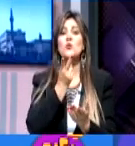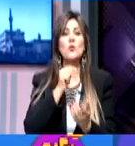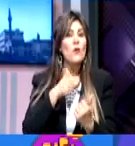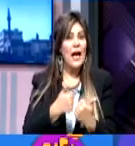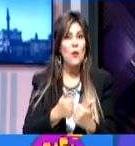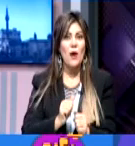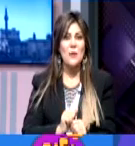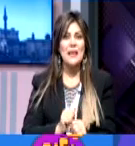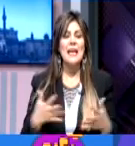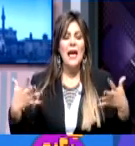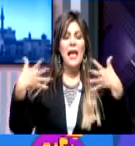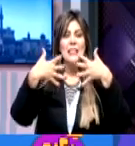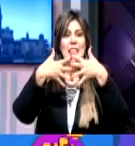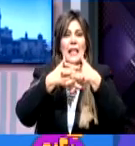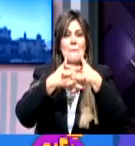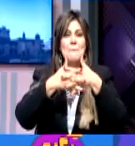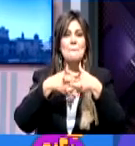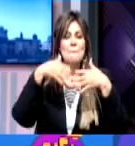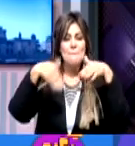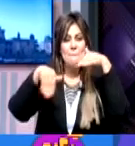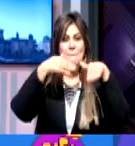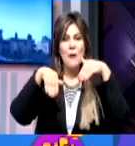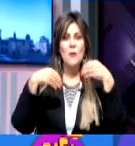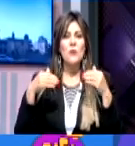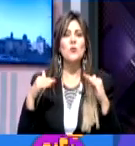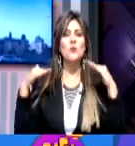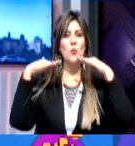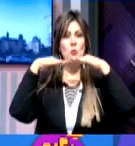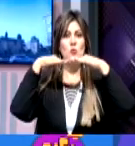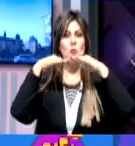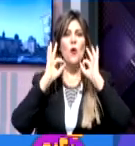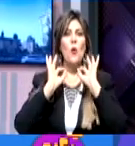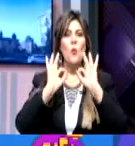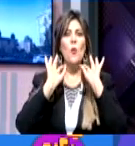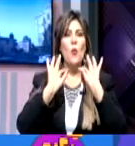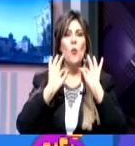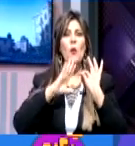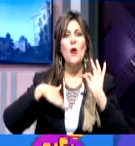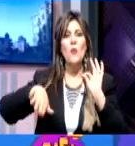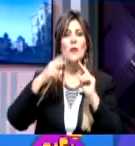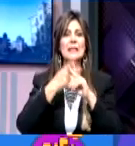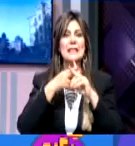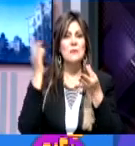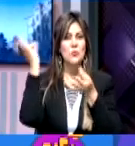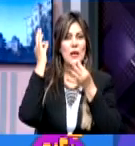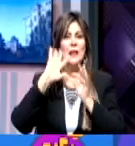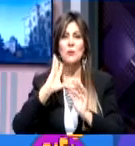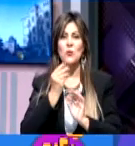الإعاقة بالمجتمع بالمساواة بالآخرين. تمام. عايزين حضرتك تكلمنا